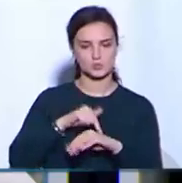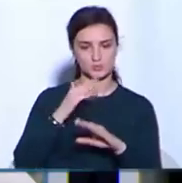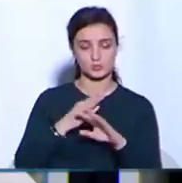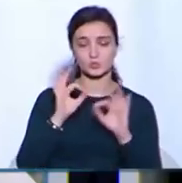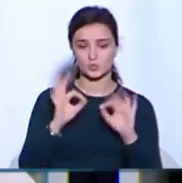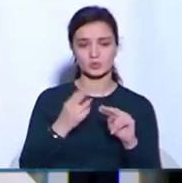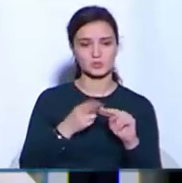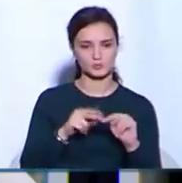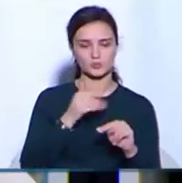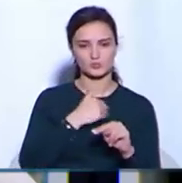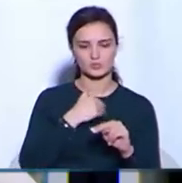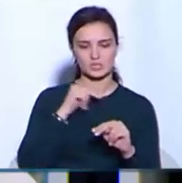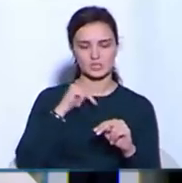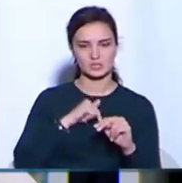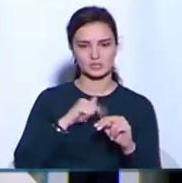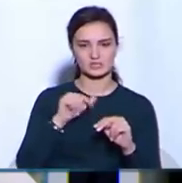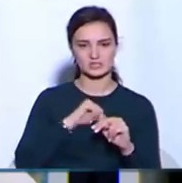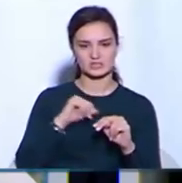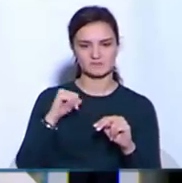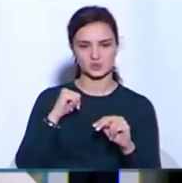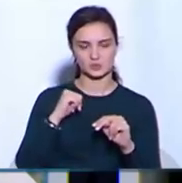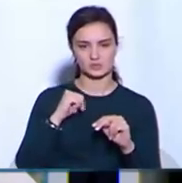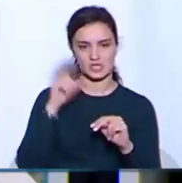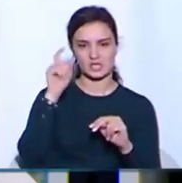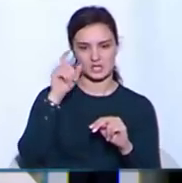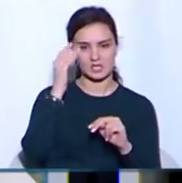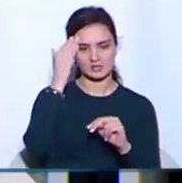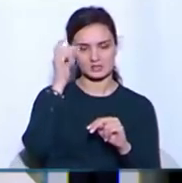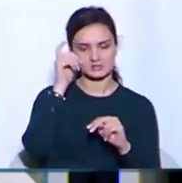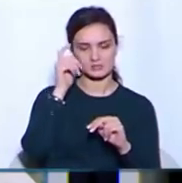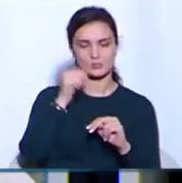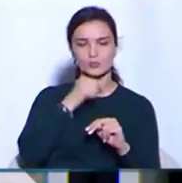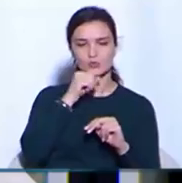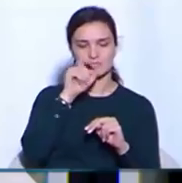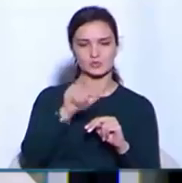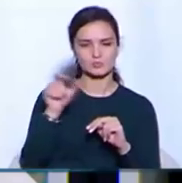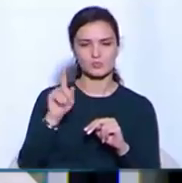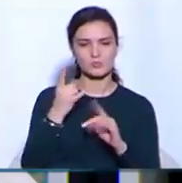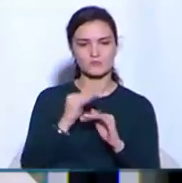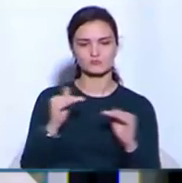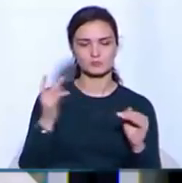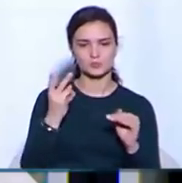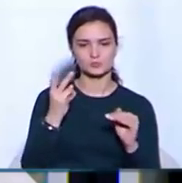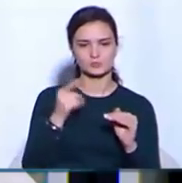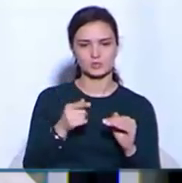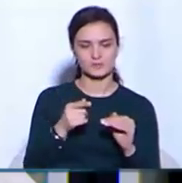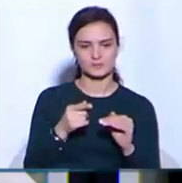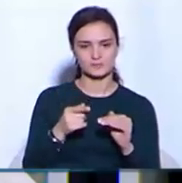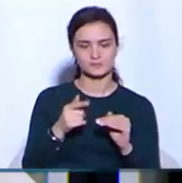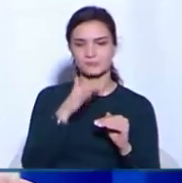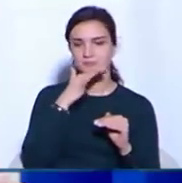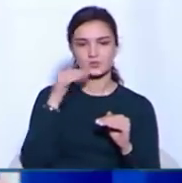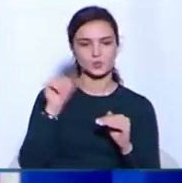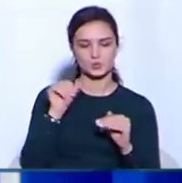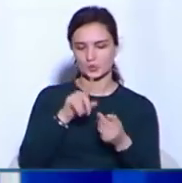სწორედ ამიტომ უნდა დაზოგო, ანუ ეს უნებურად გამოიმუშავა კაცობრიობამ და უფროს მათაობამ, ეს რომ ბავშვები უნდა დავზოგოთ უმეც რომ ბევრი